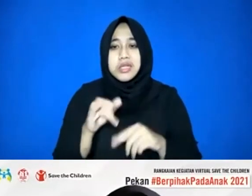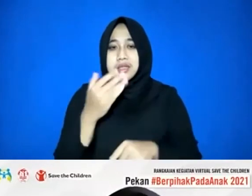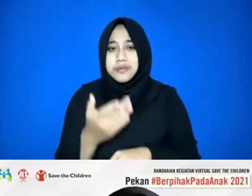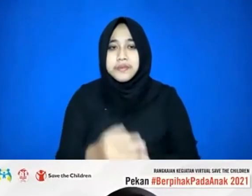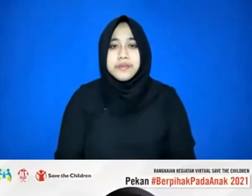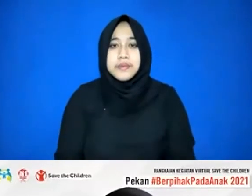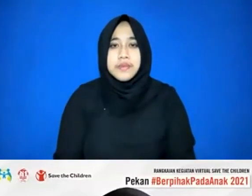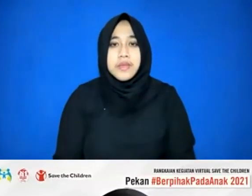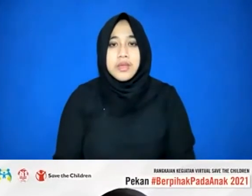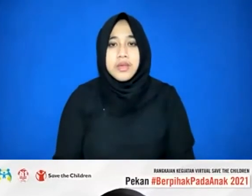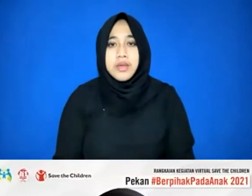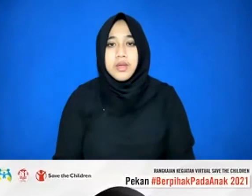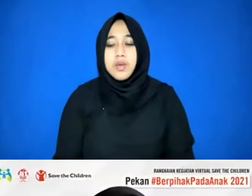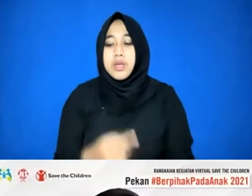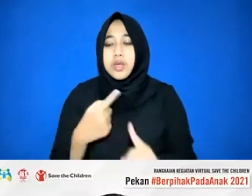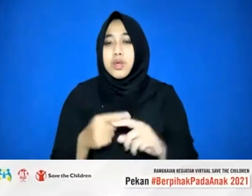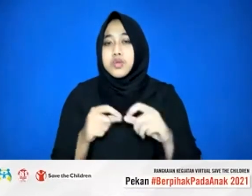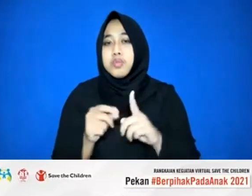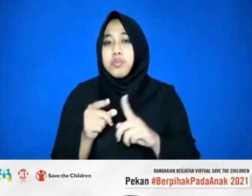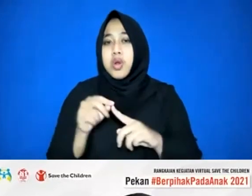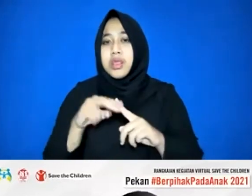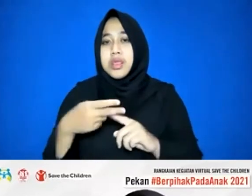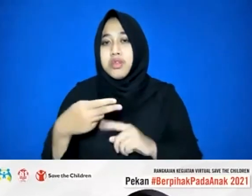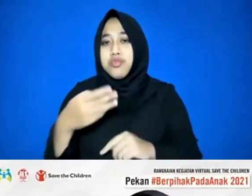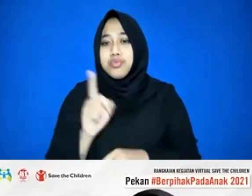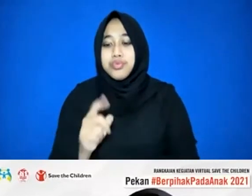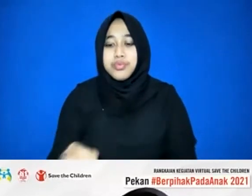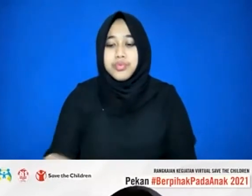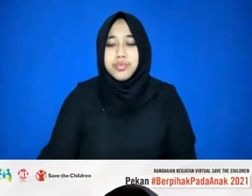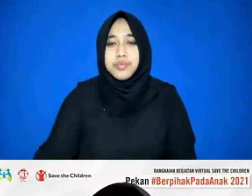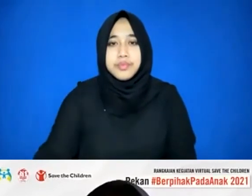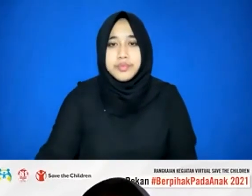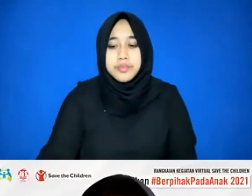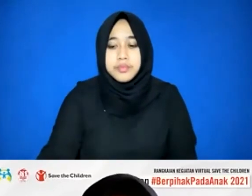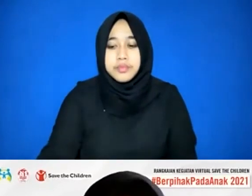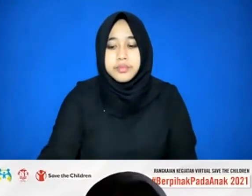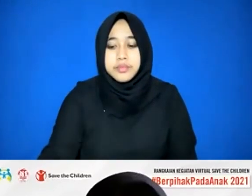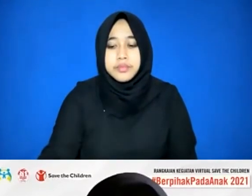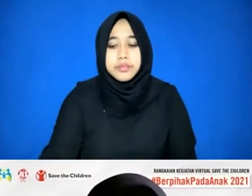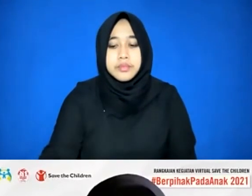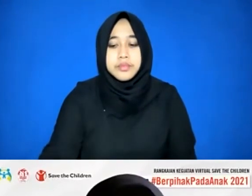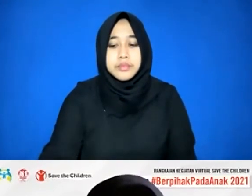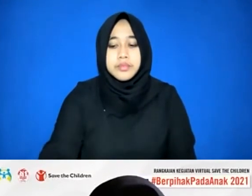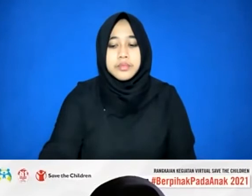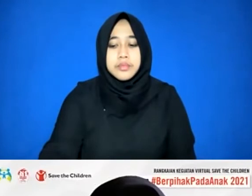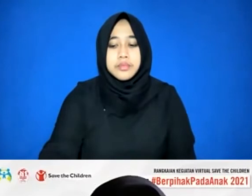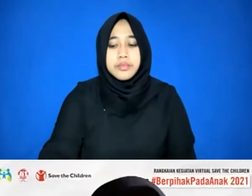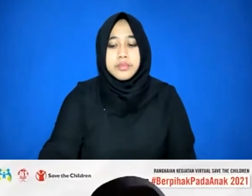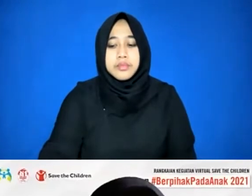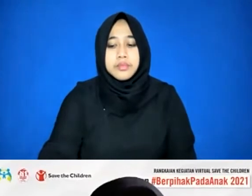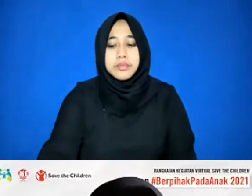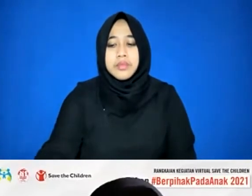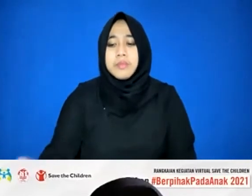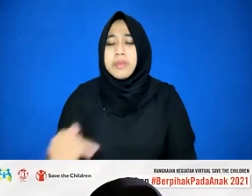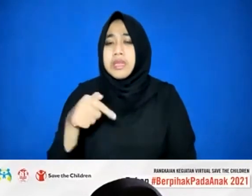Kayaknya suportif dulu ya, Mbak ya. Mau suportif dulu. Oke, suportif dulu. Monggo. Ya. Jadi gini Mas Jum,